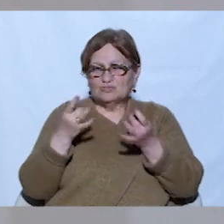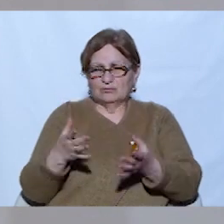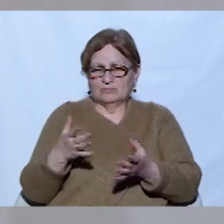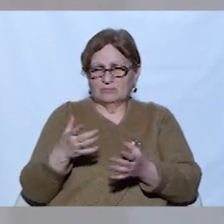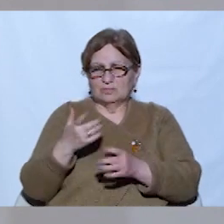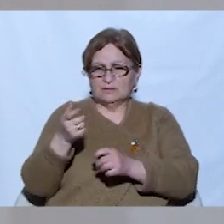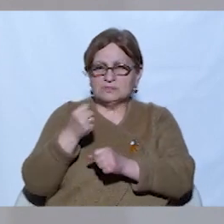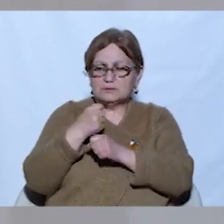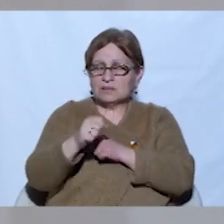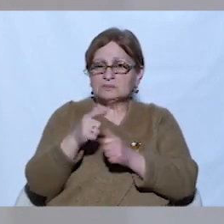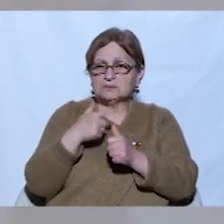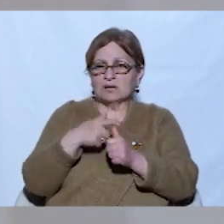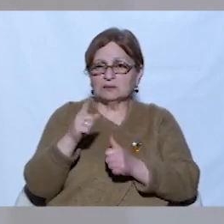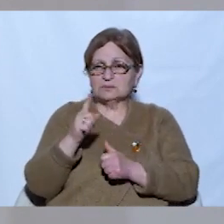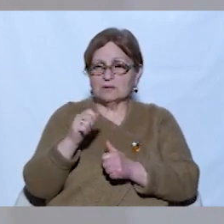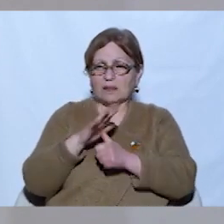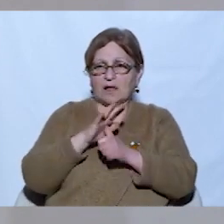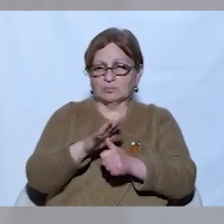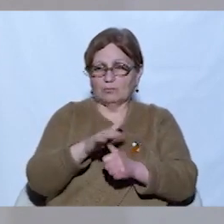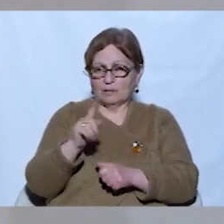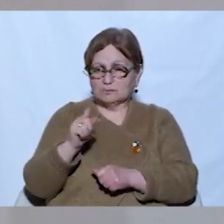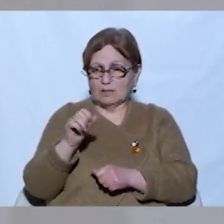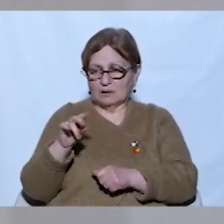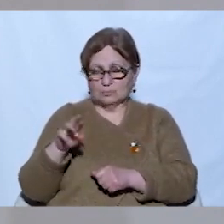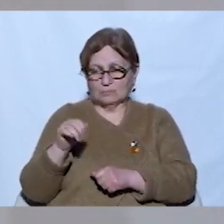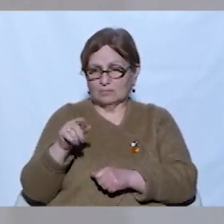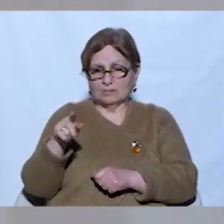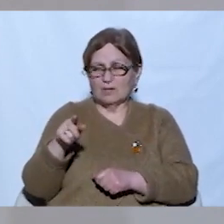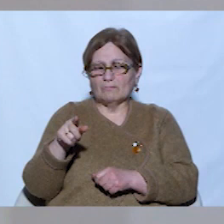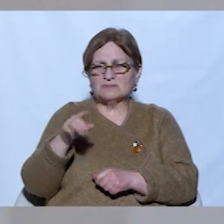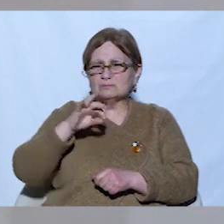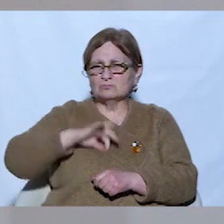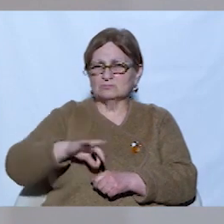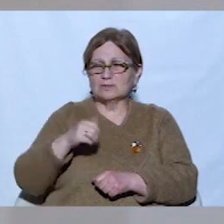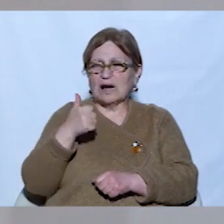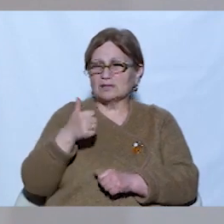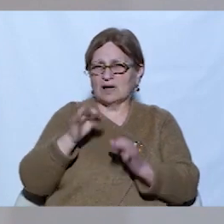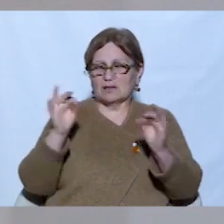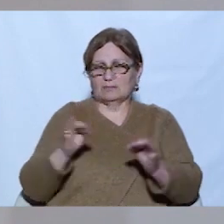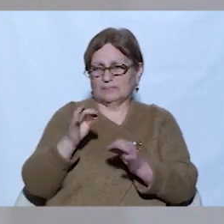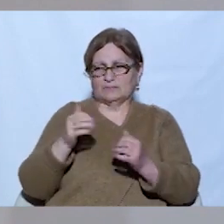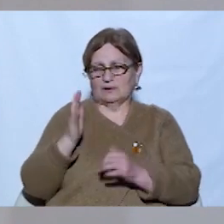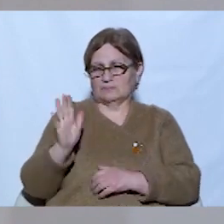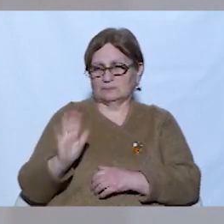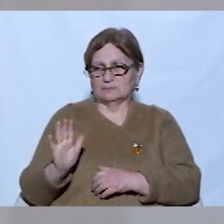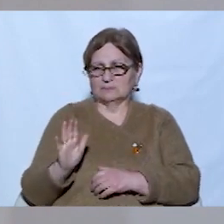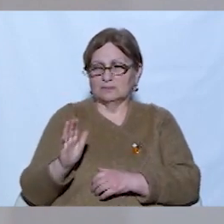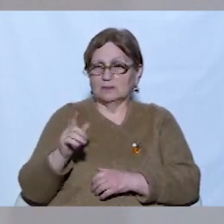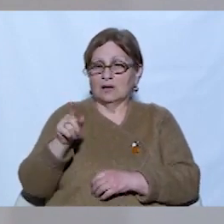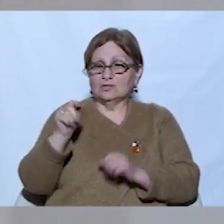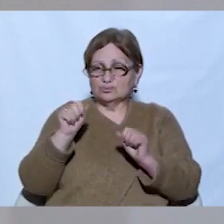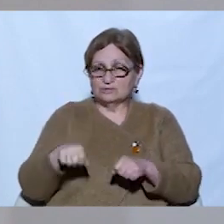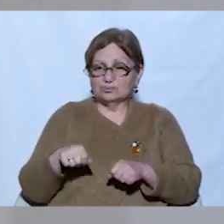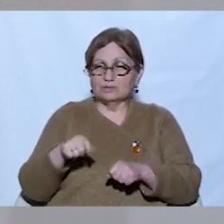არც ვიცი როგორ გავაკეთო აქცენტი, ეს ჩვეულებრივი ძალადობა არის და არც ერთ შემთხვევაში არ მოხდება სასურველი შედეგი.